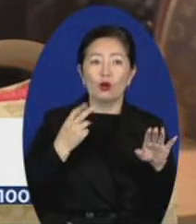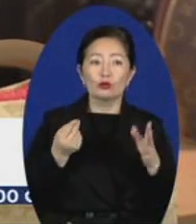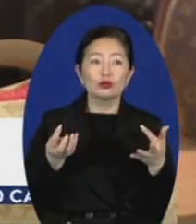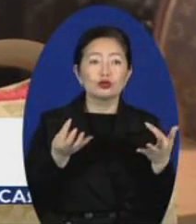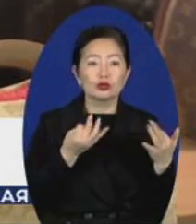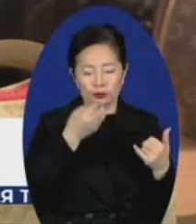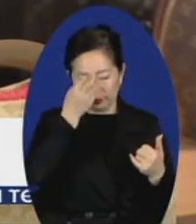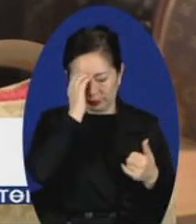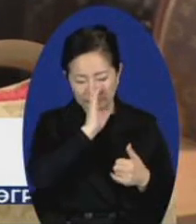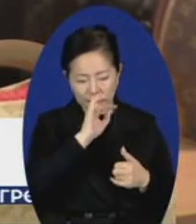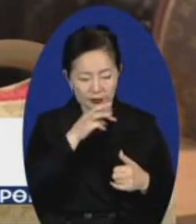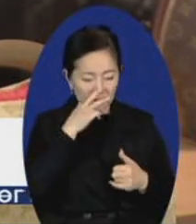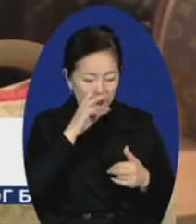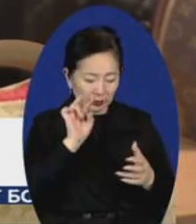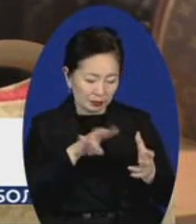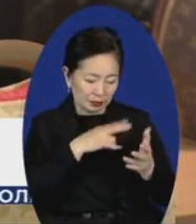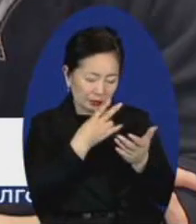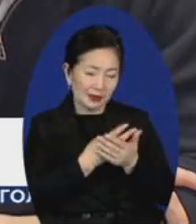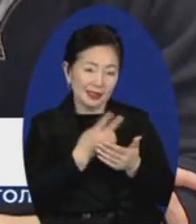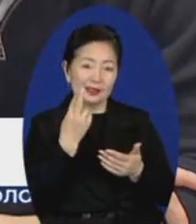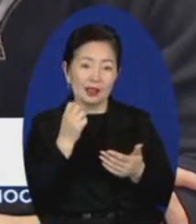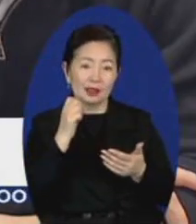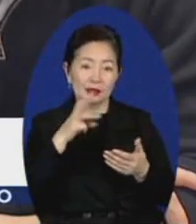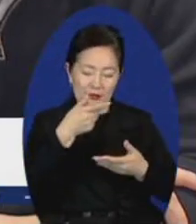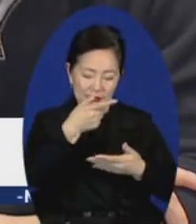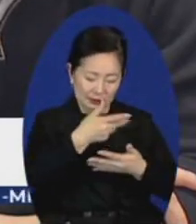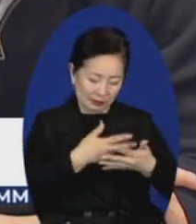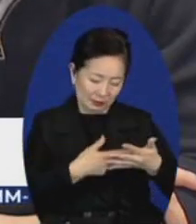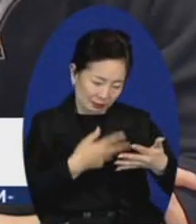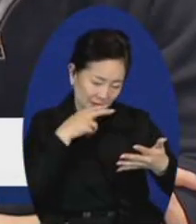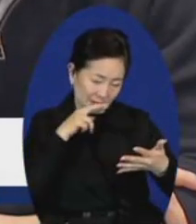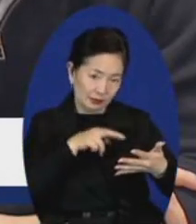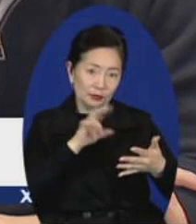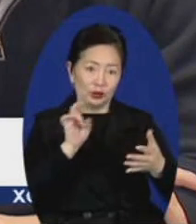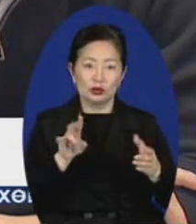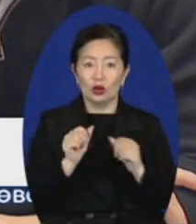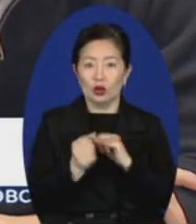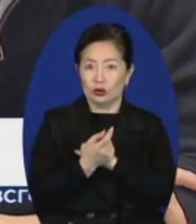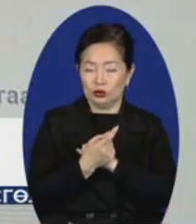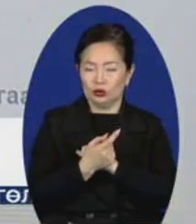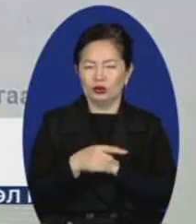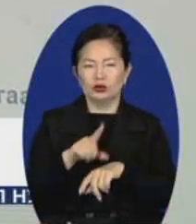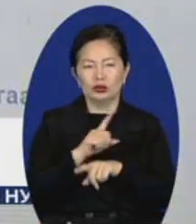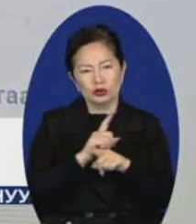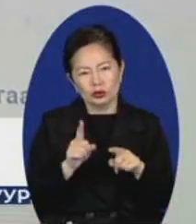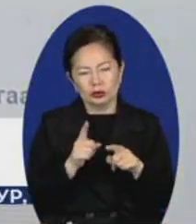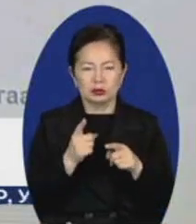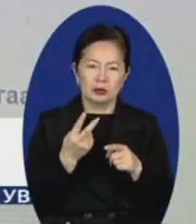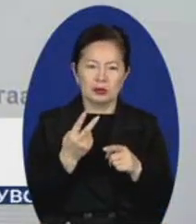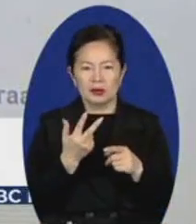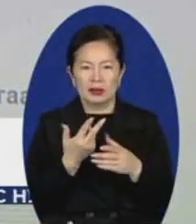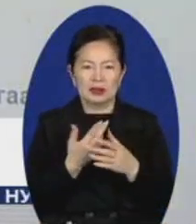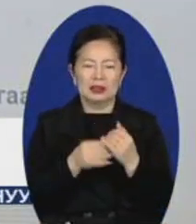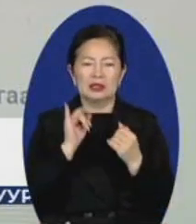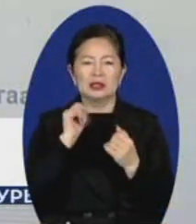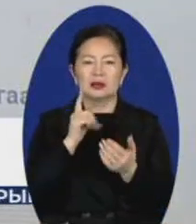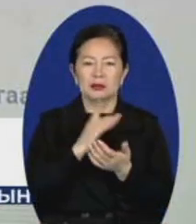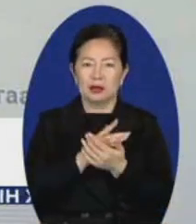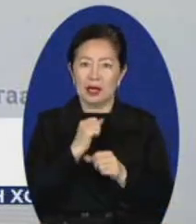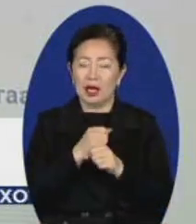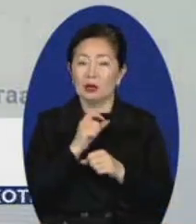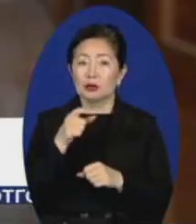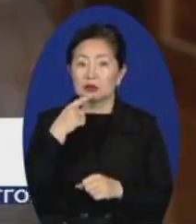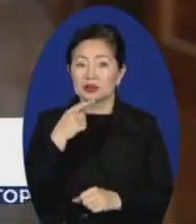төрийн байгууллагуудын мэдээллийг нэгтгэл тахим системд нэгдсэн сантай болж байгаагаараа онцлогтой зөрчил давхцал чигээр гарч байгааг албаныхан хэлж